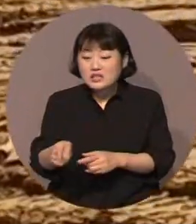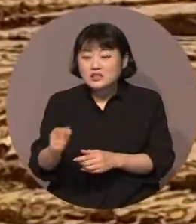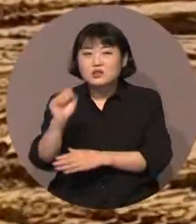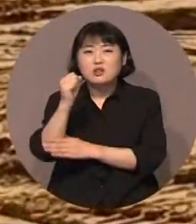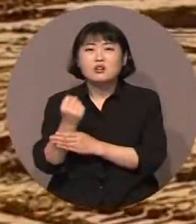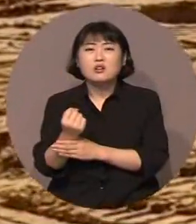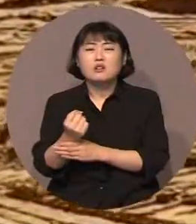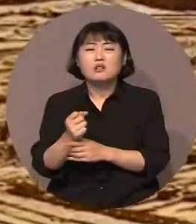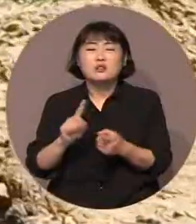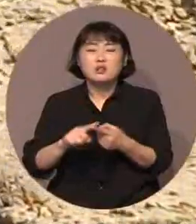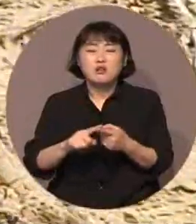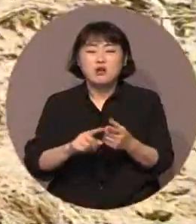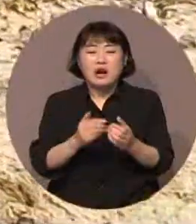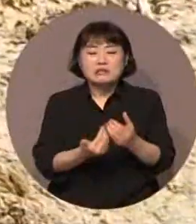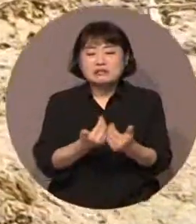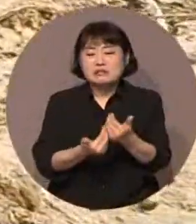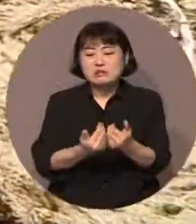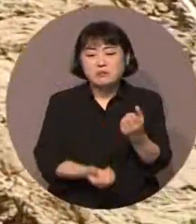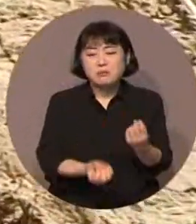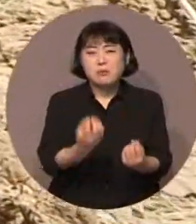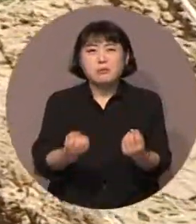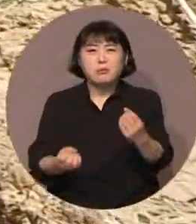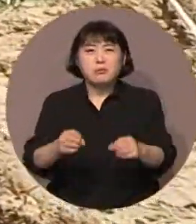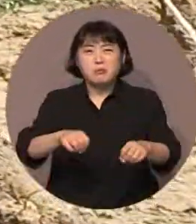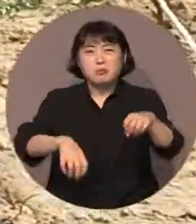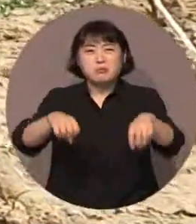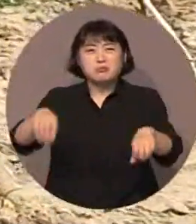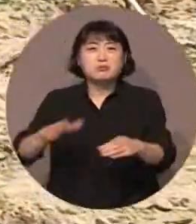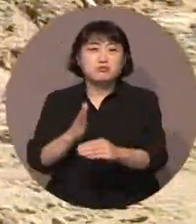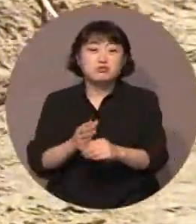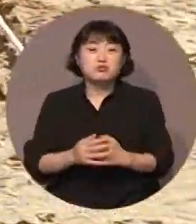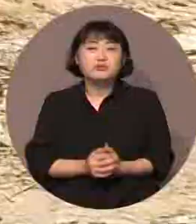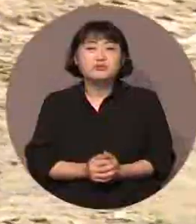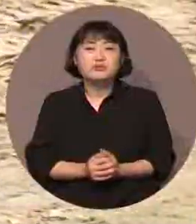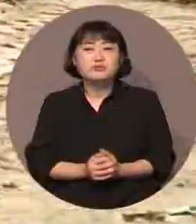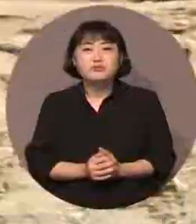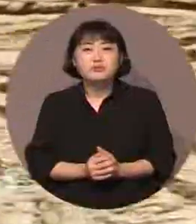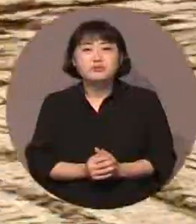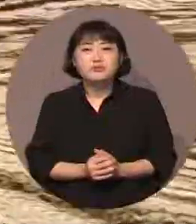둘러싼 갈등이 곳곳에서 빚어지고 있습니다. MBC 뉴스 김지혜입니다.